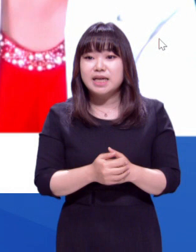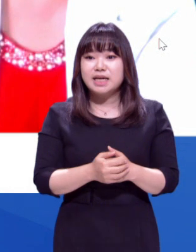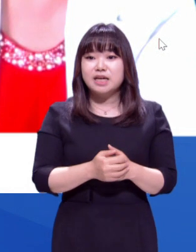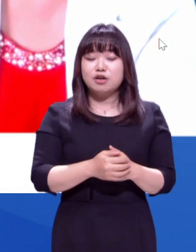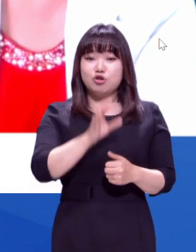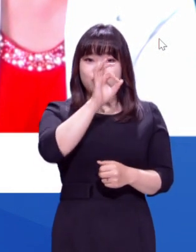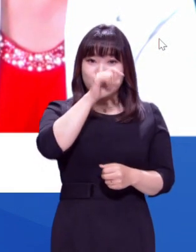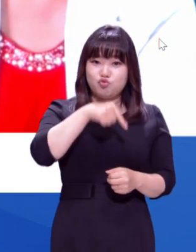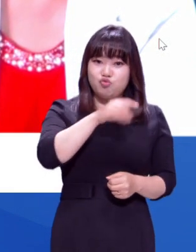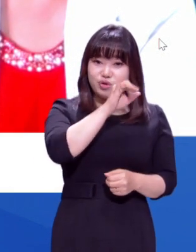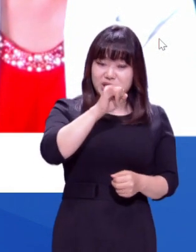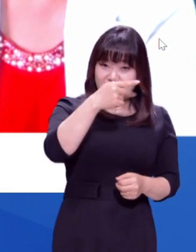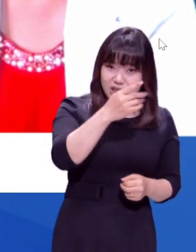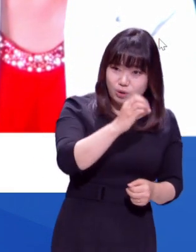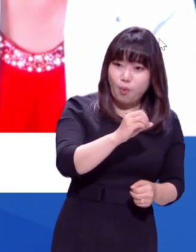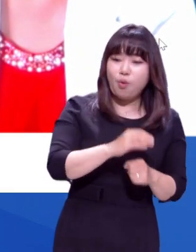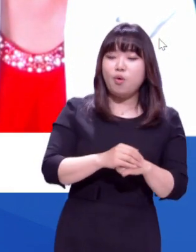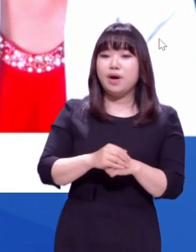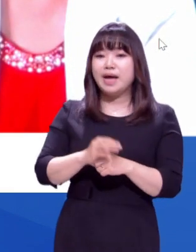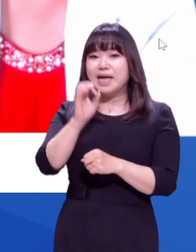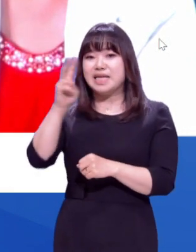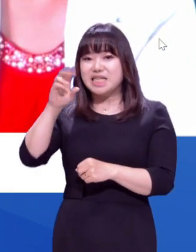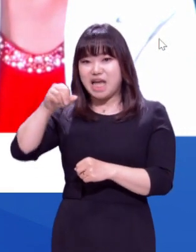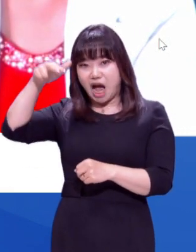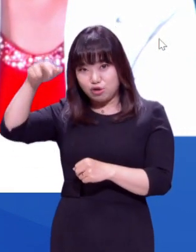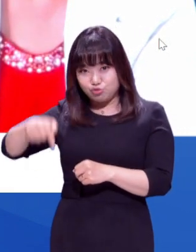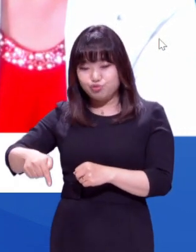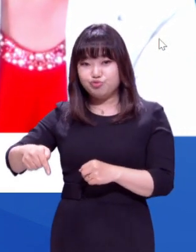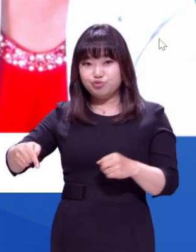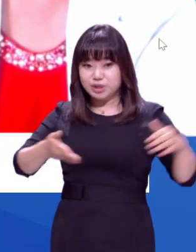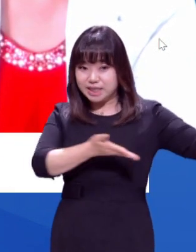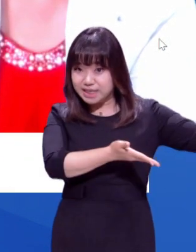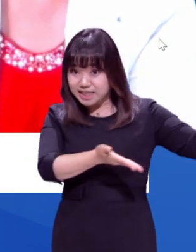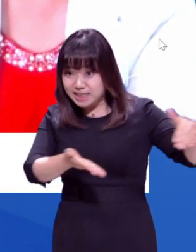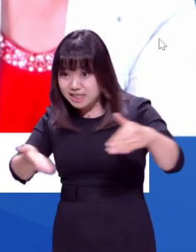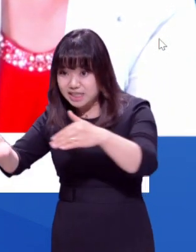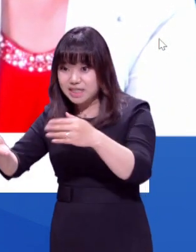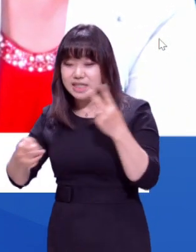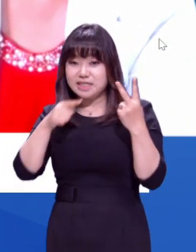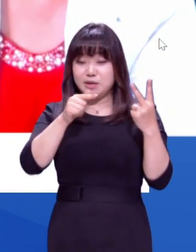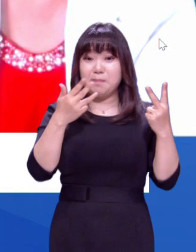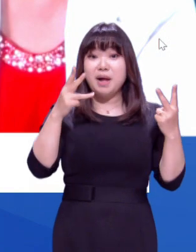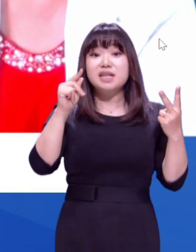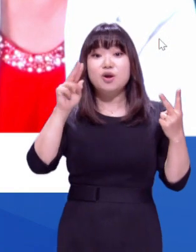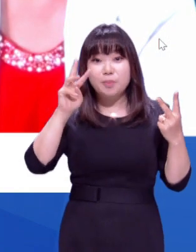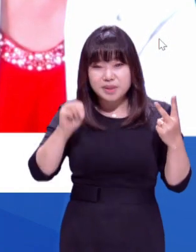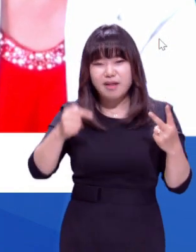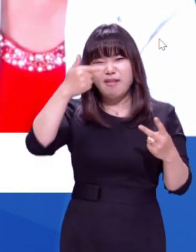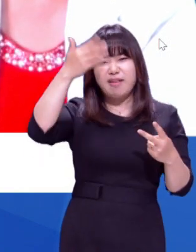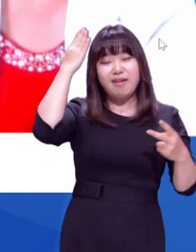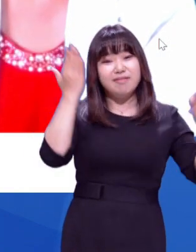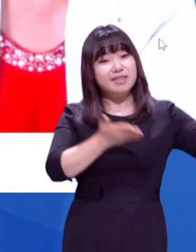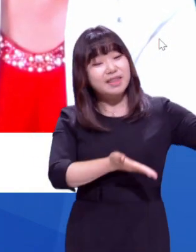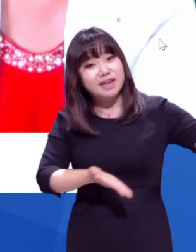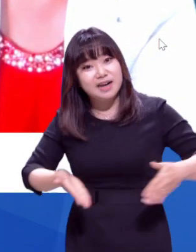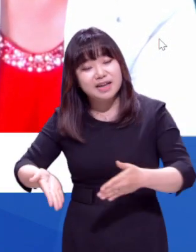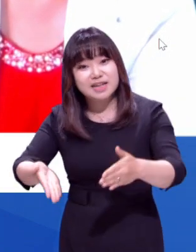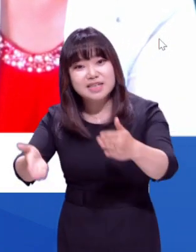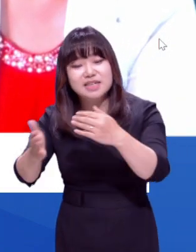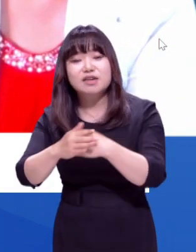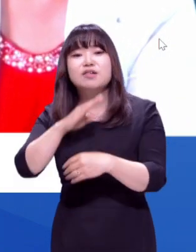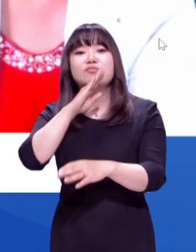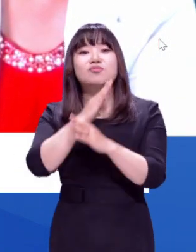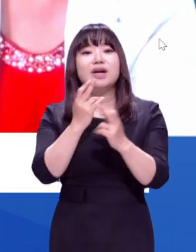강북구 우이동과 경기도 양주시 교현리를 잇는 6.8km 옛길로 현재